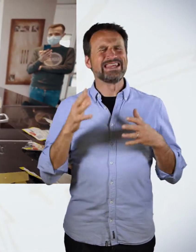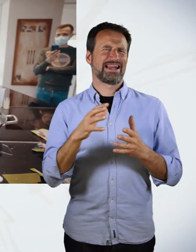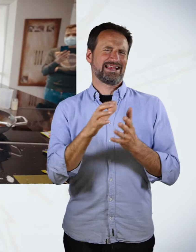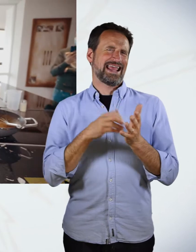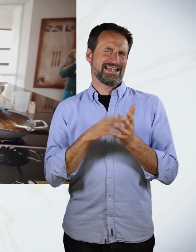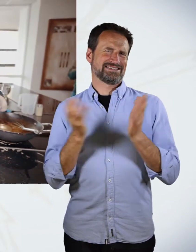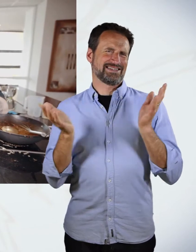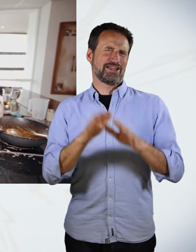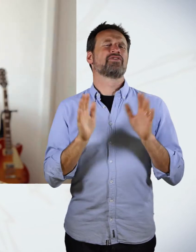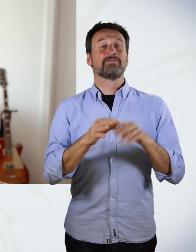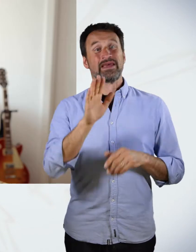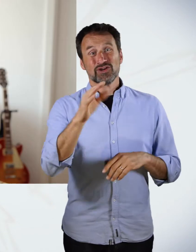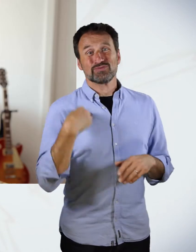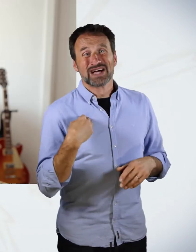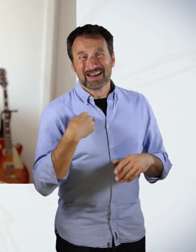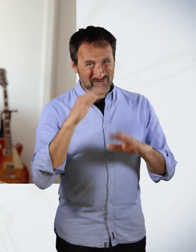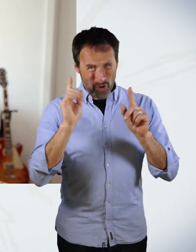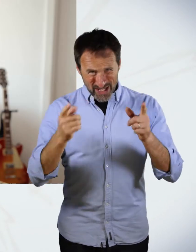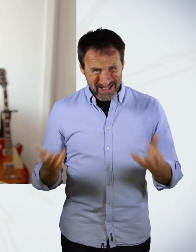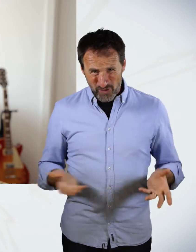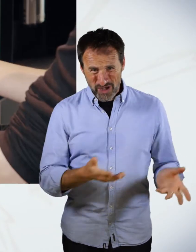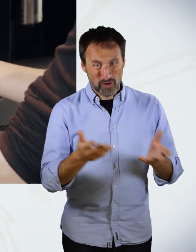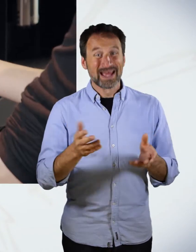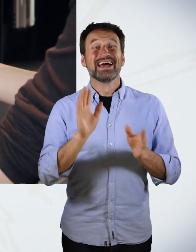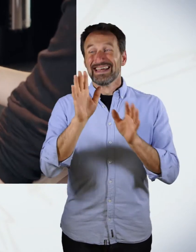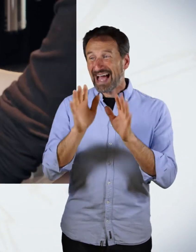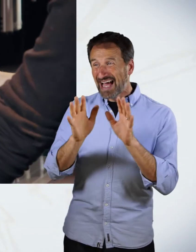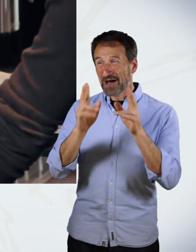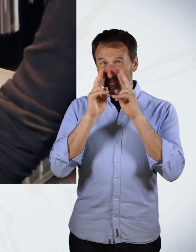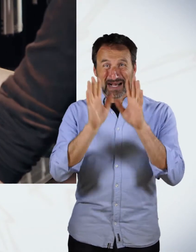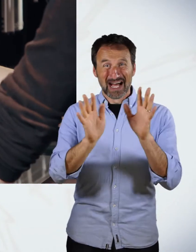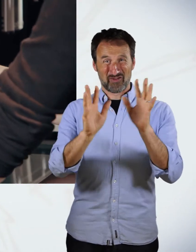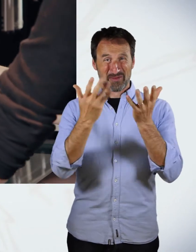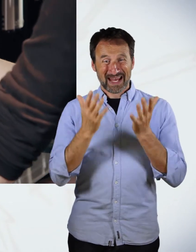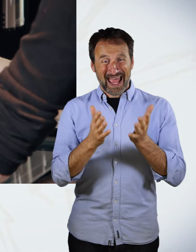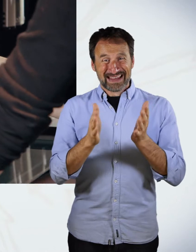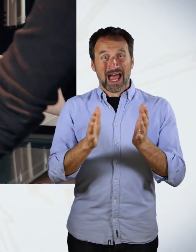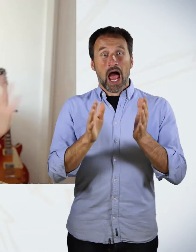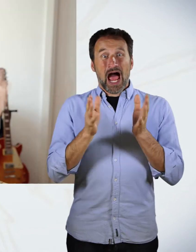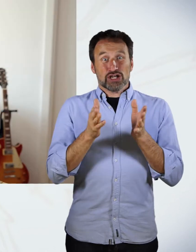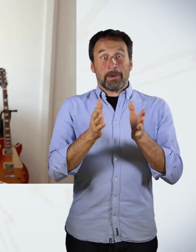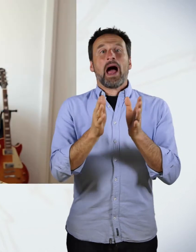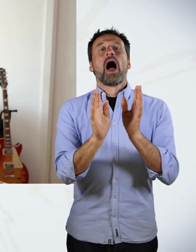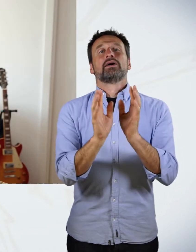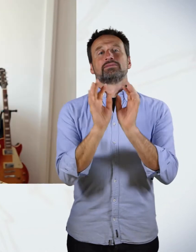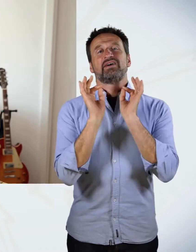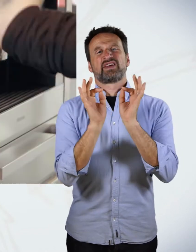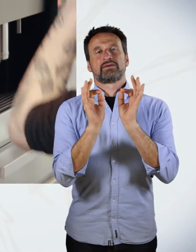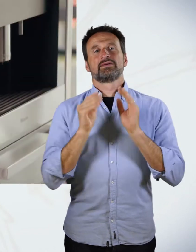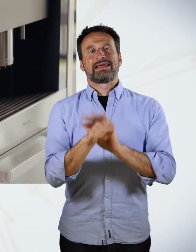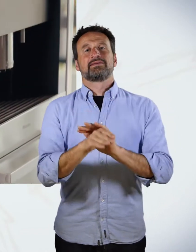jetzt helfen, wohin ich muss. Warte, hier kommt. Ja, aber pass auf mit deinen Händen. Schieb's rein, geh. Ja, perfekt, steht